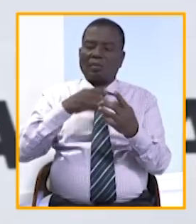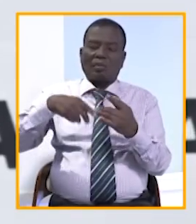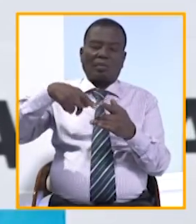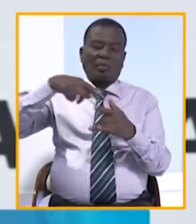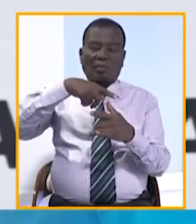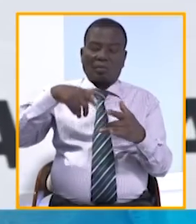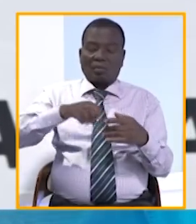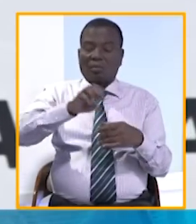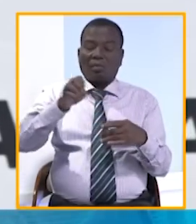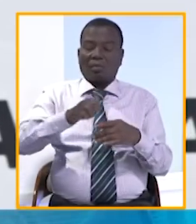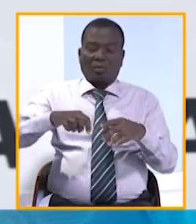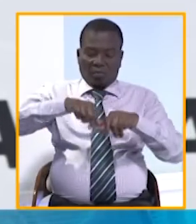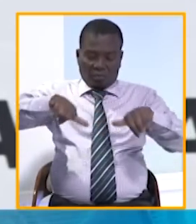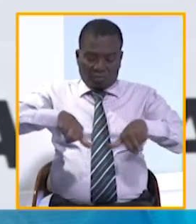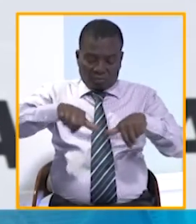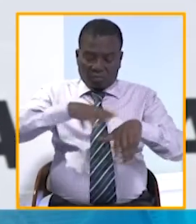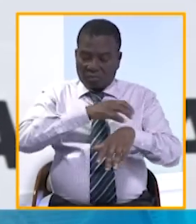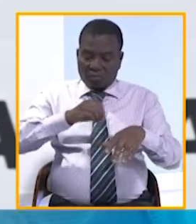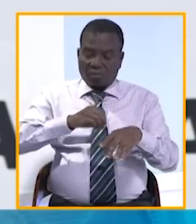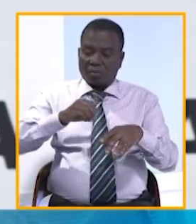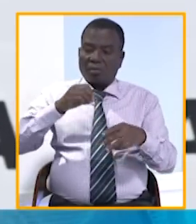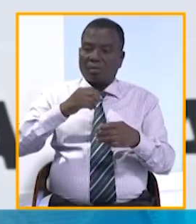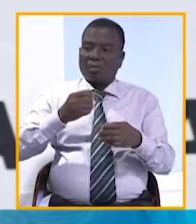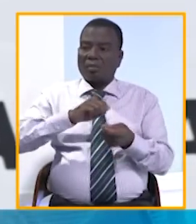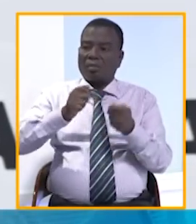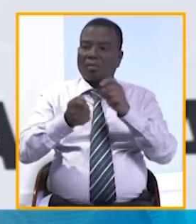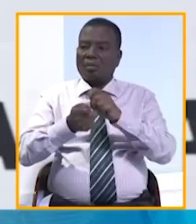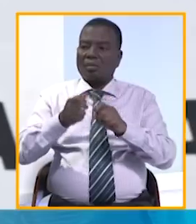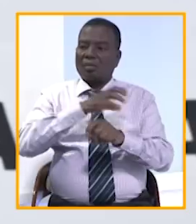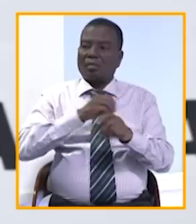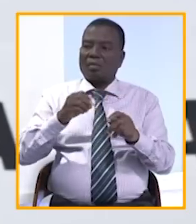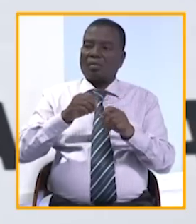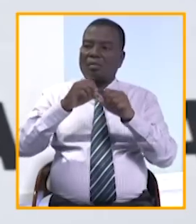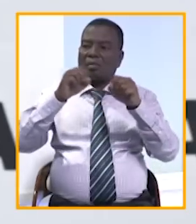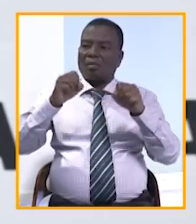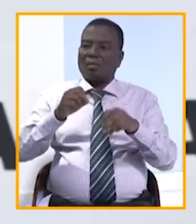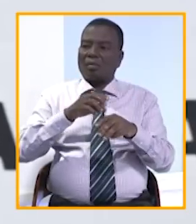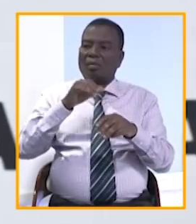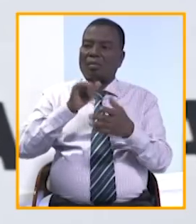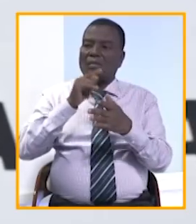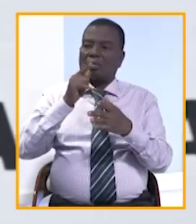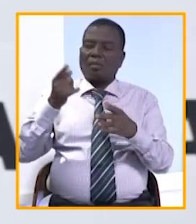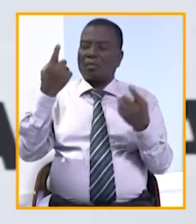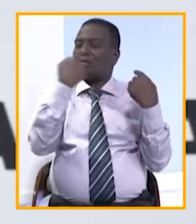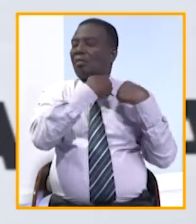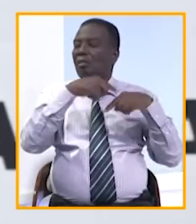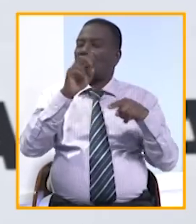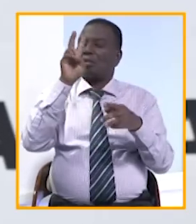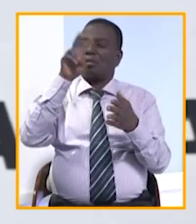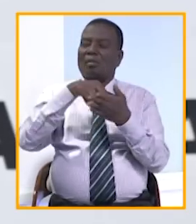les critères, la recherche et l'innovation font partie des critères majeurs. Et c'est pour ça que, depuis